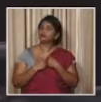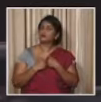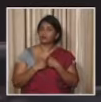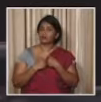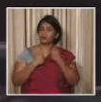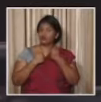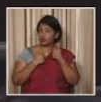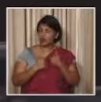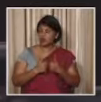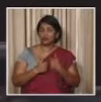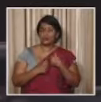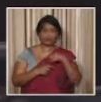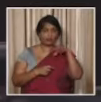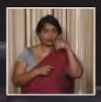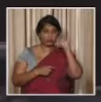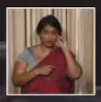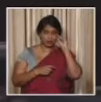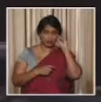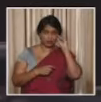ගැන